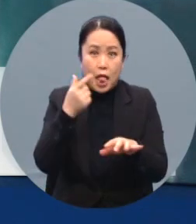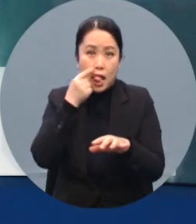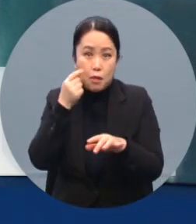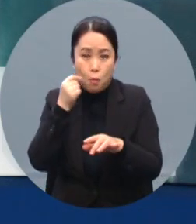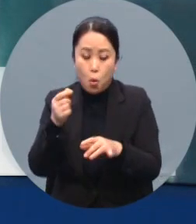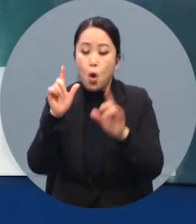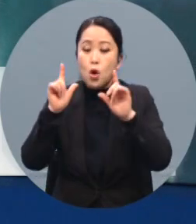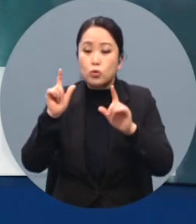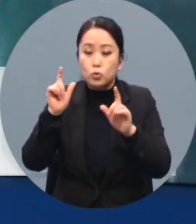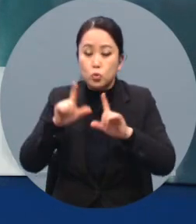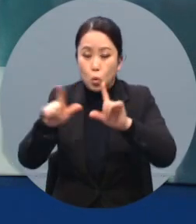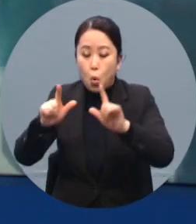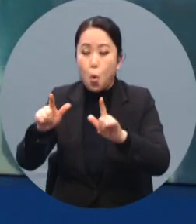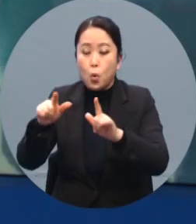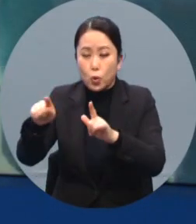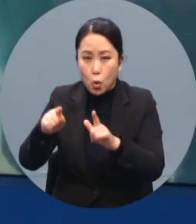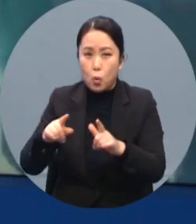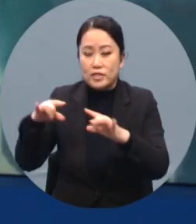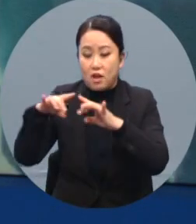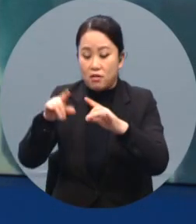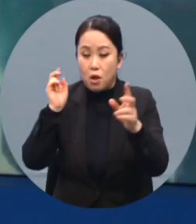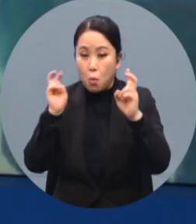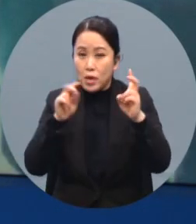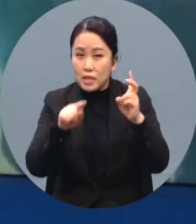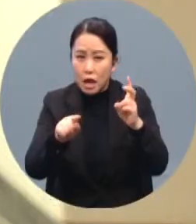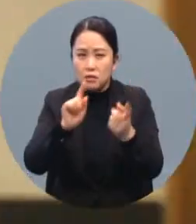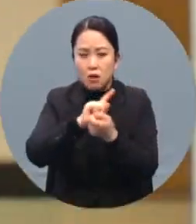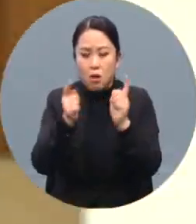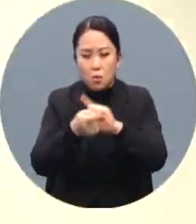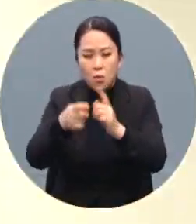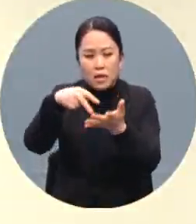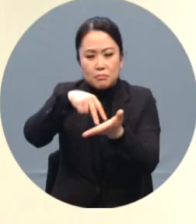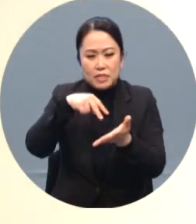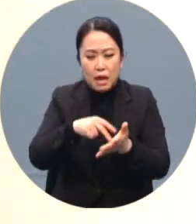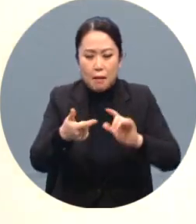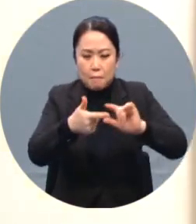15분 만에 자리를 떠났습니다. 김윤아 기자입니다.